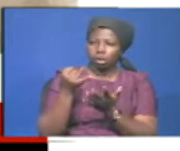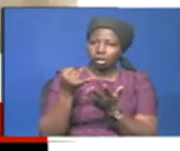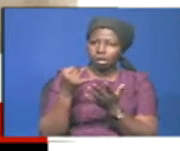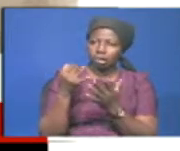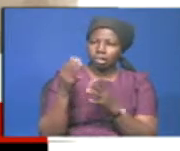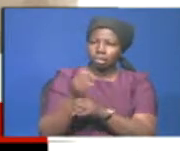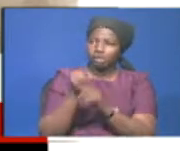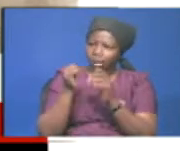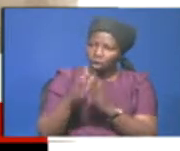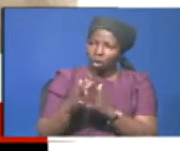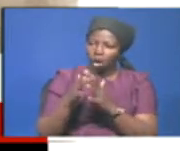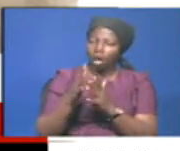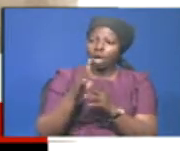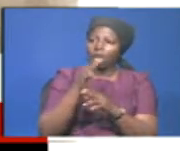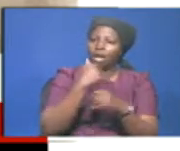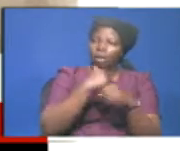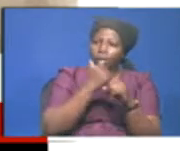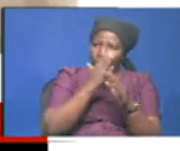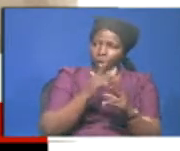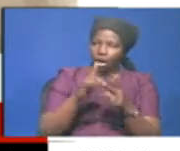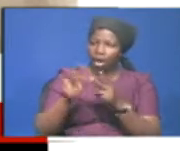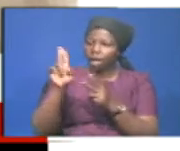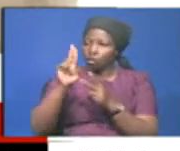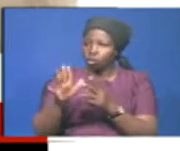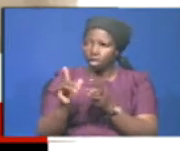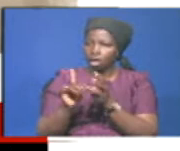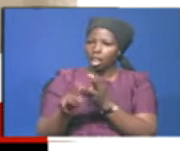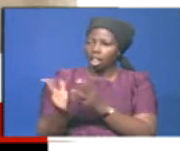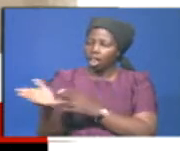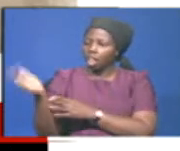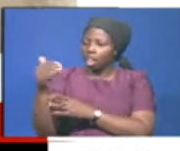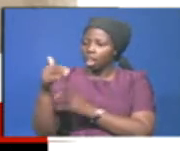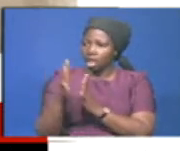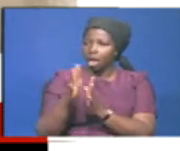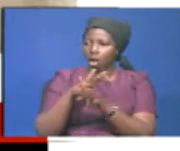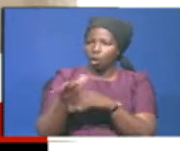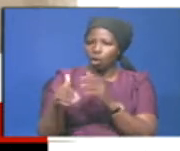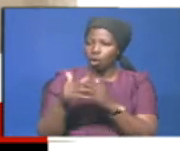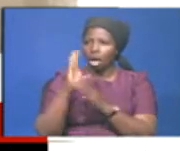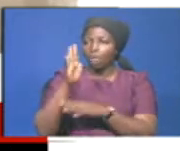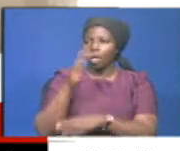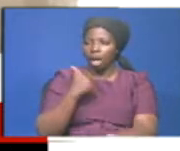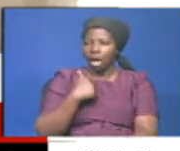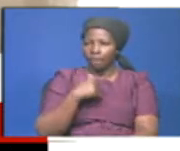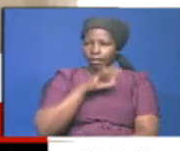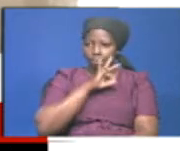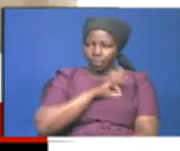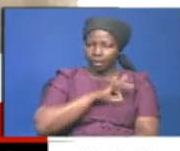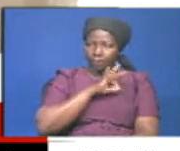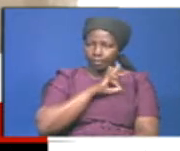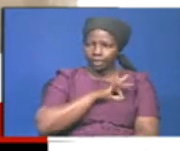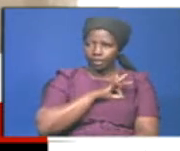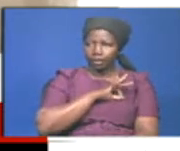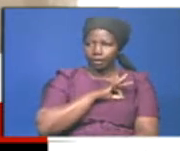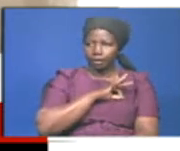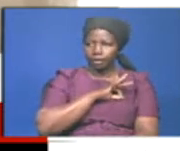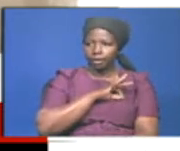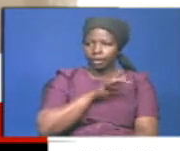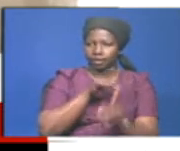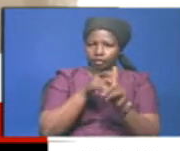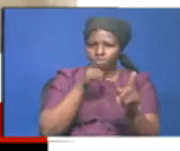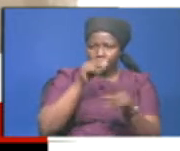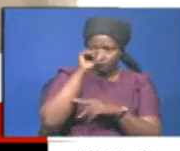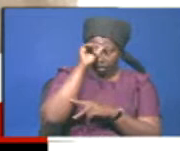na ule ambaye anakusanya, wote waweze kuona faida ya serikali na